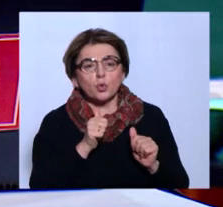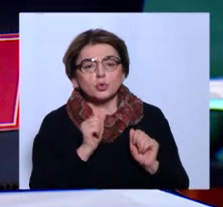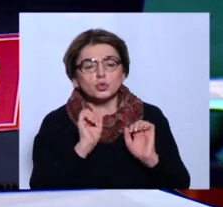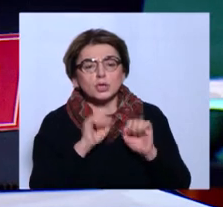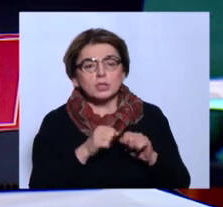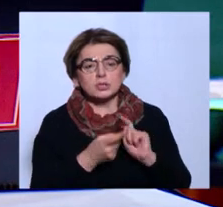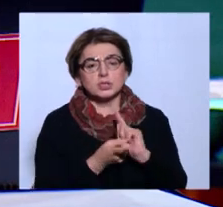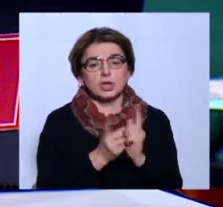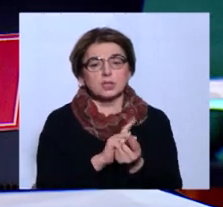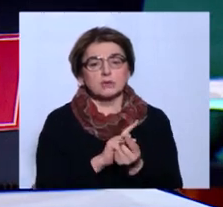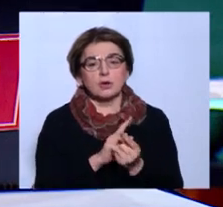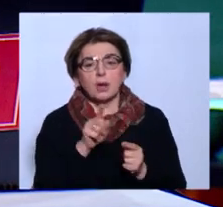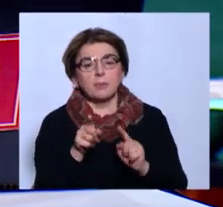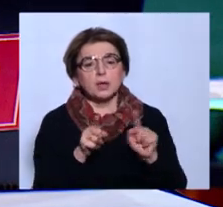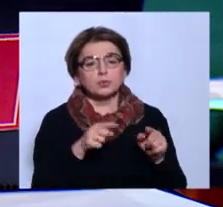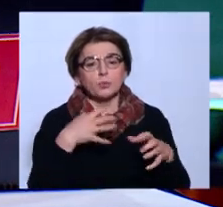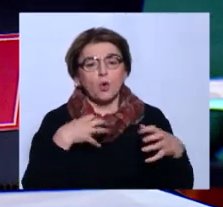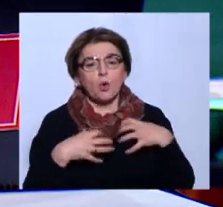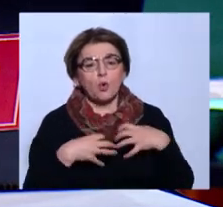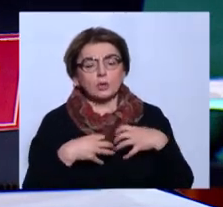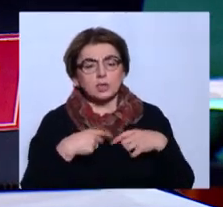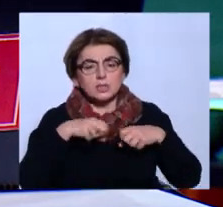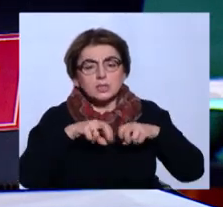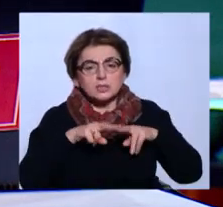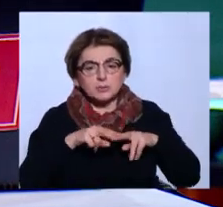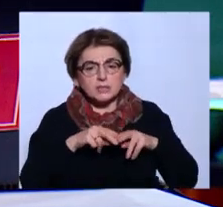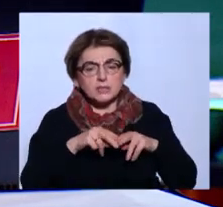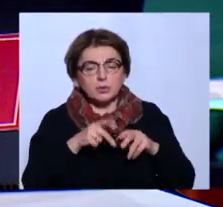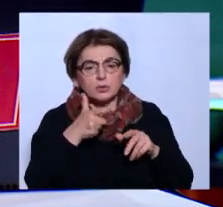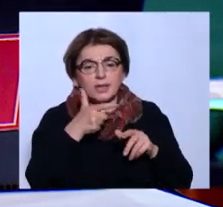როგორ შეიცვლება ამა თუ იმ ორგანიზმის გენოტიპი. ამიტომ